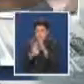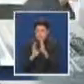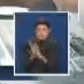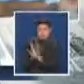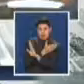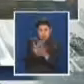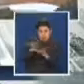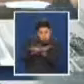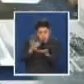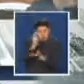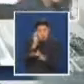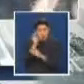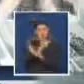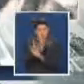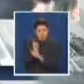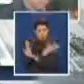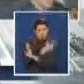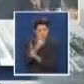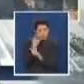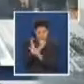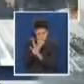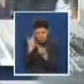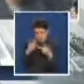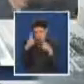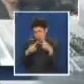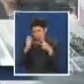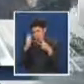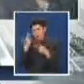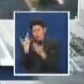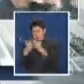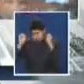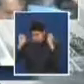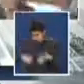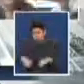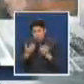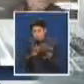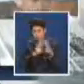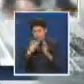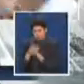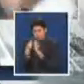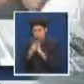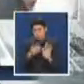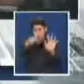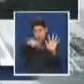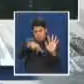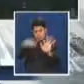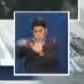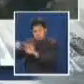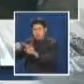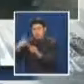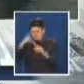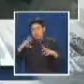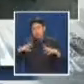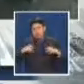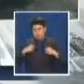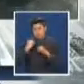แต่วันอังคารแรกวันอังคารที่2ก็เห็นว่า 5,000 บาทก็เป็นตัวเลขที่เดินได้แล้วก็ขณะเดียวกันก็ทำใน